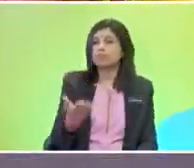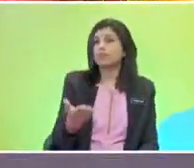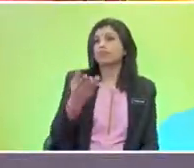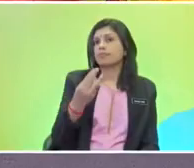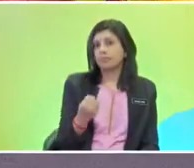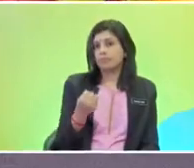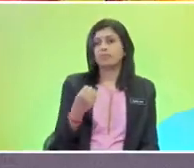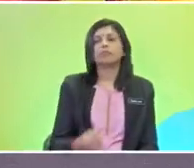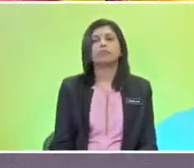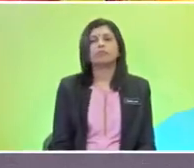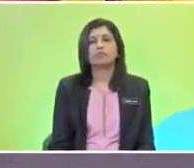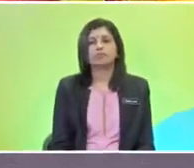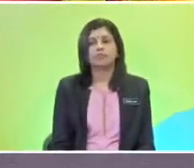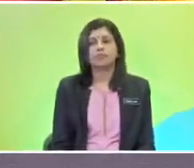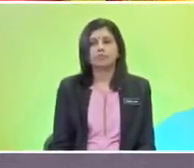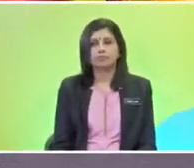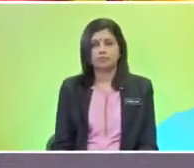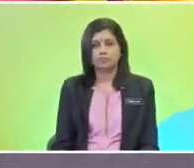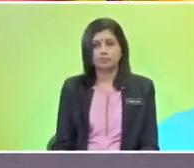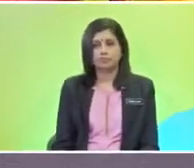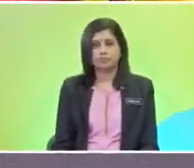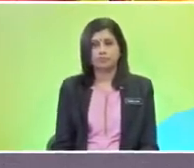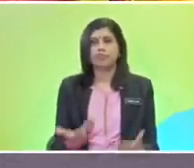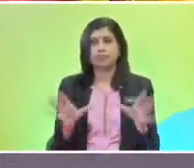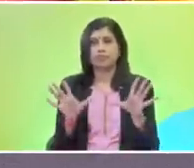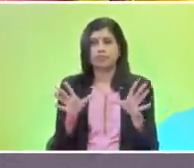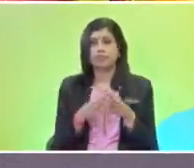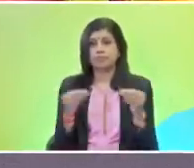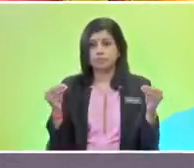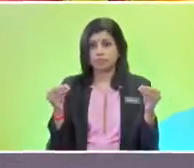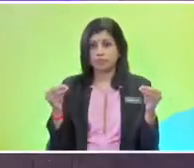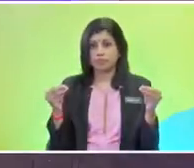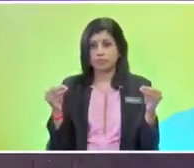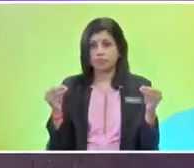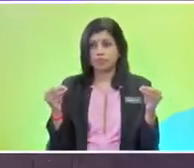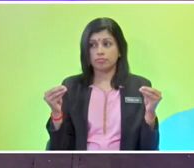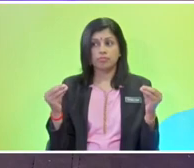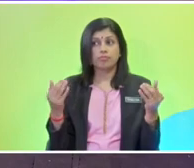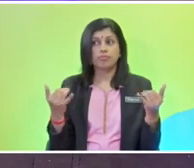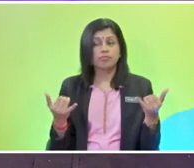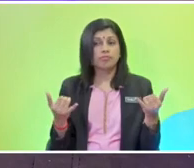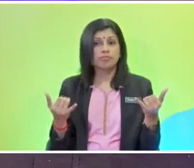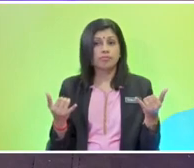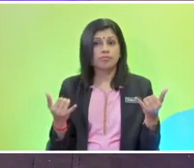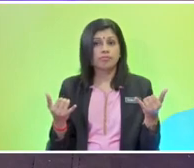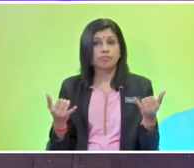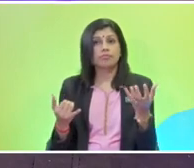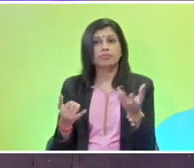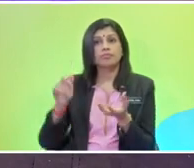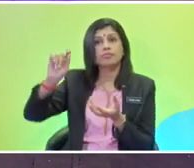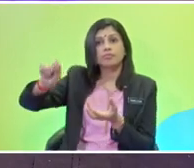oren, perisa strawberry. Dah siap. Kemudian bolehlah kita letakkan kat dalam kita